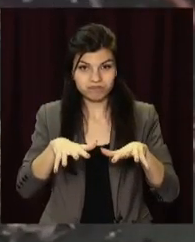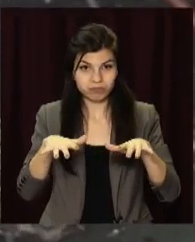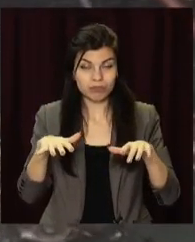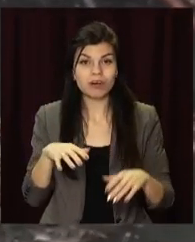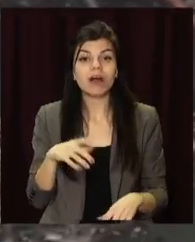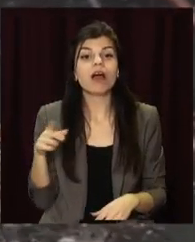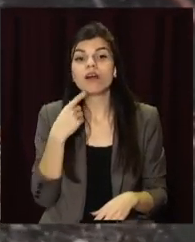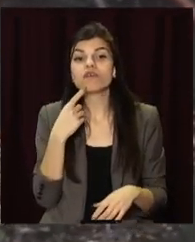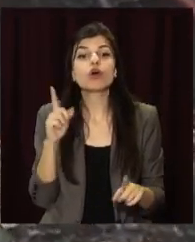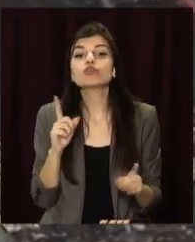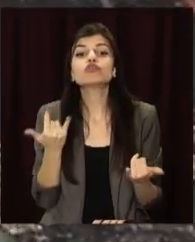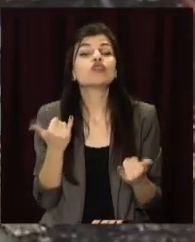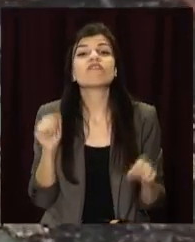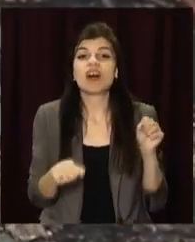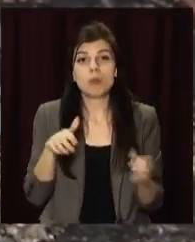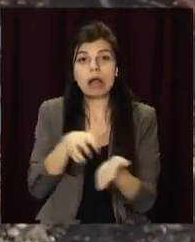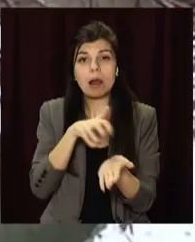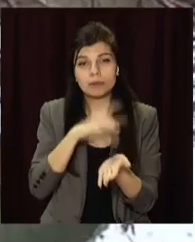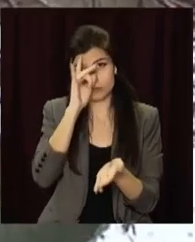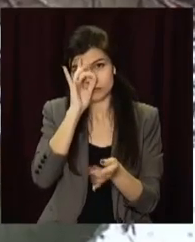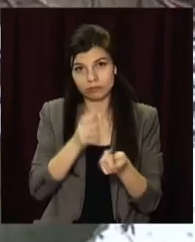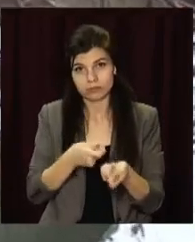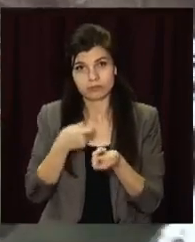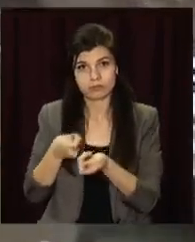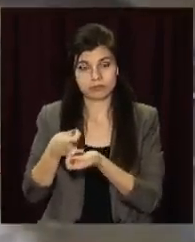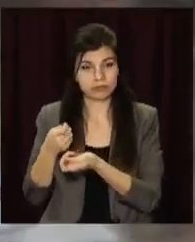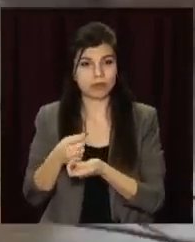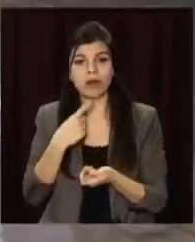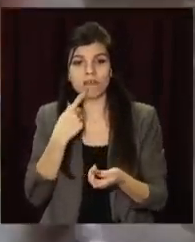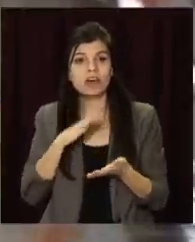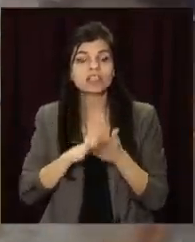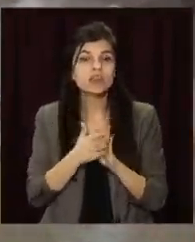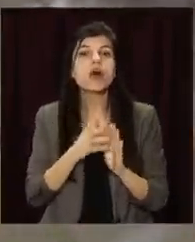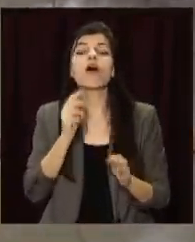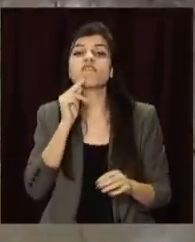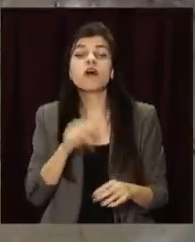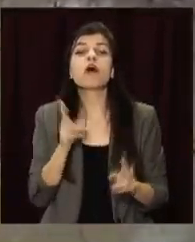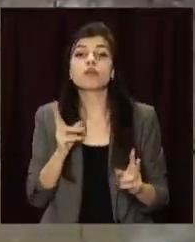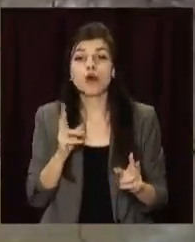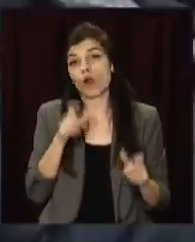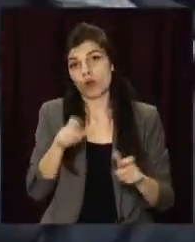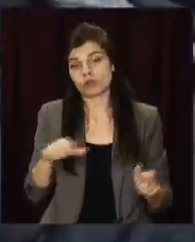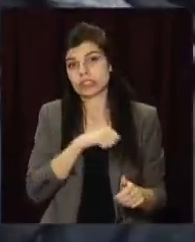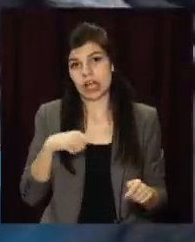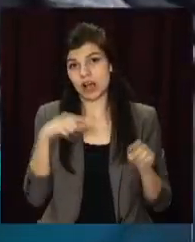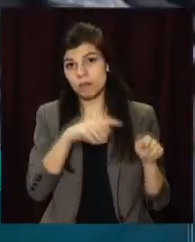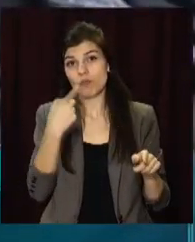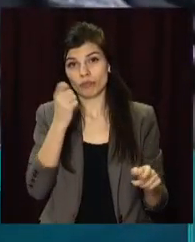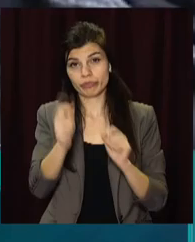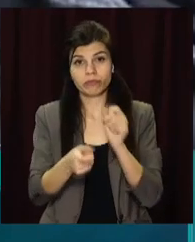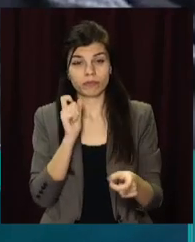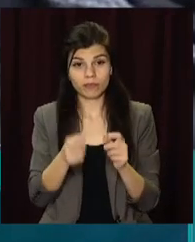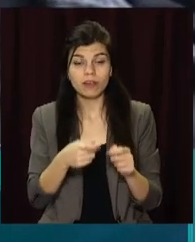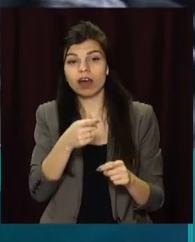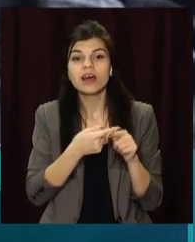Кажуть, це все, що вони можуть нині зробити. І додають, у ситуації переважно винні самі люди. Ці ж бутилки, там